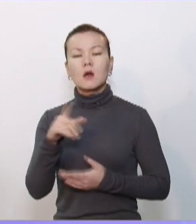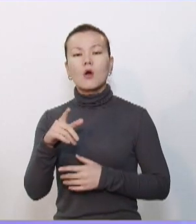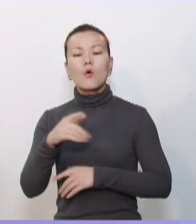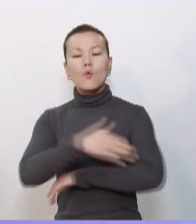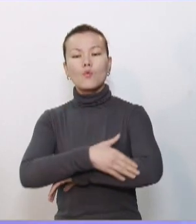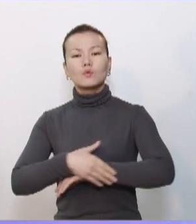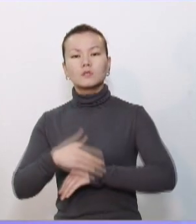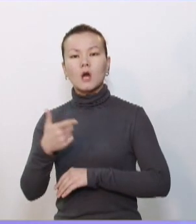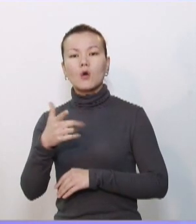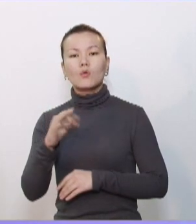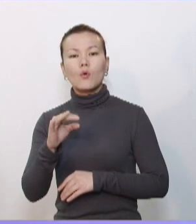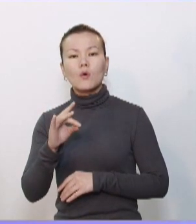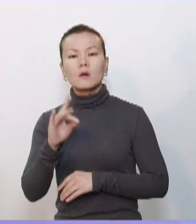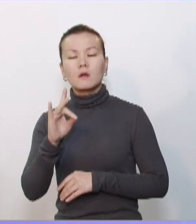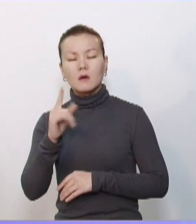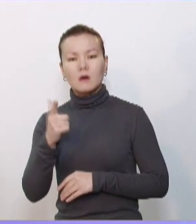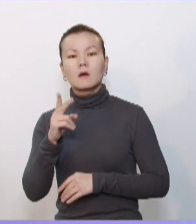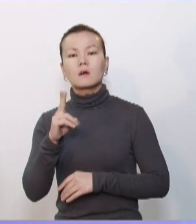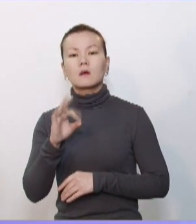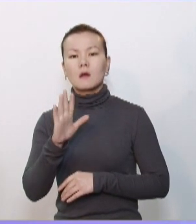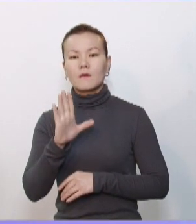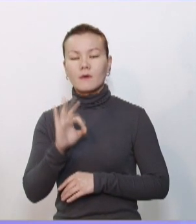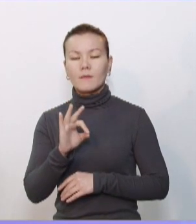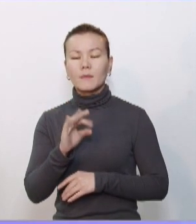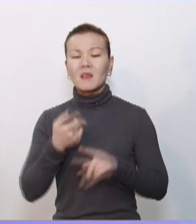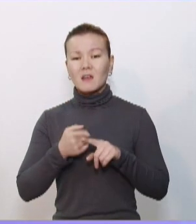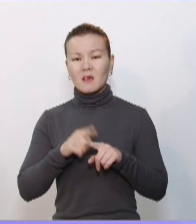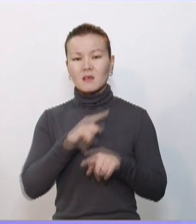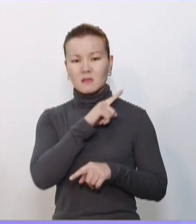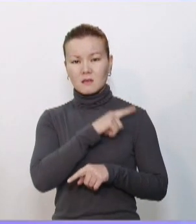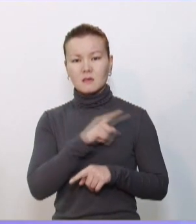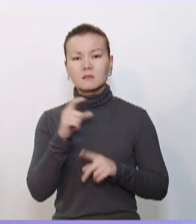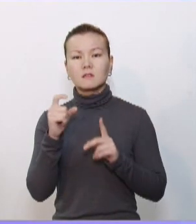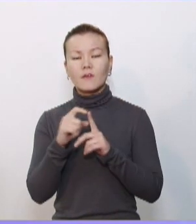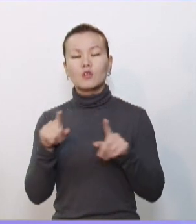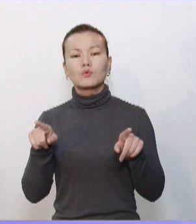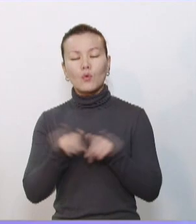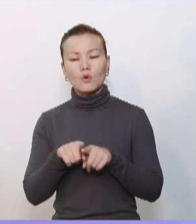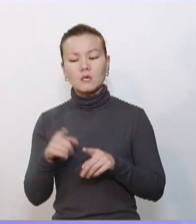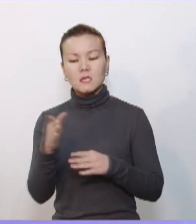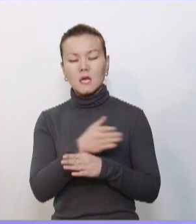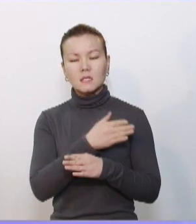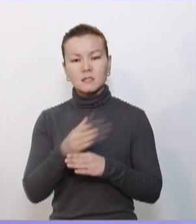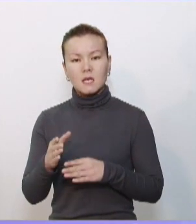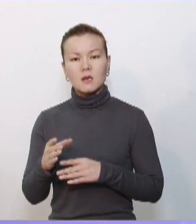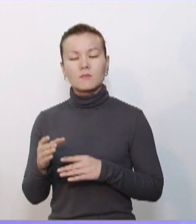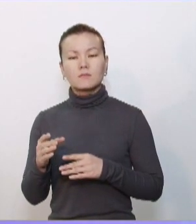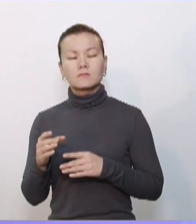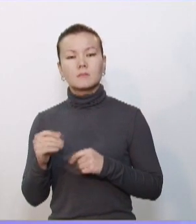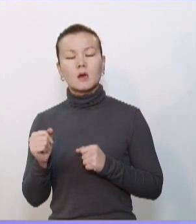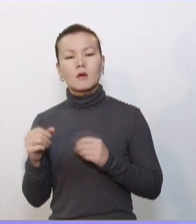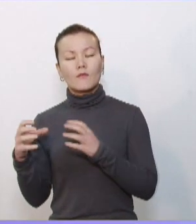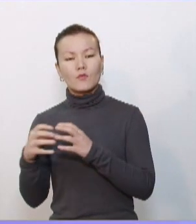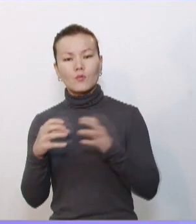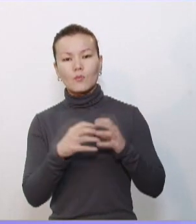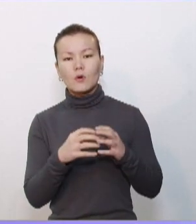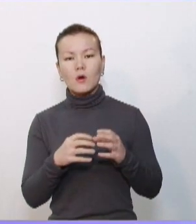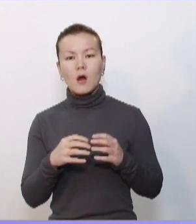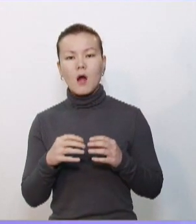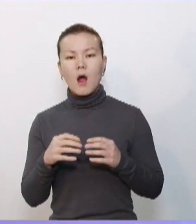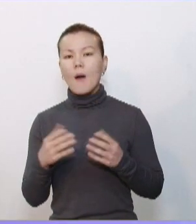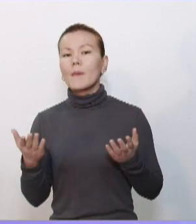Горького. Эти слова тоже разделим на две группы. По какому признаку